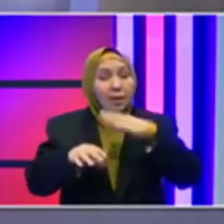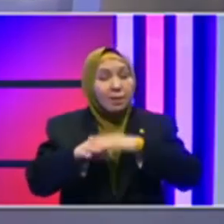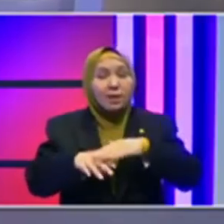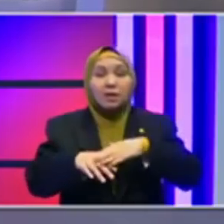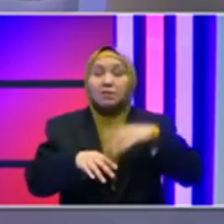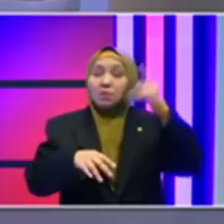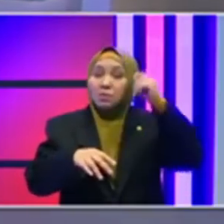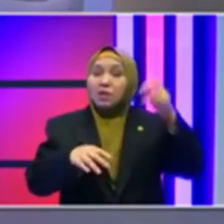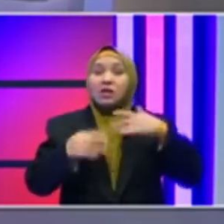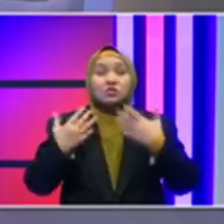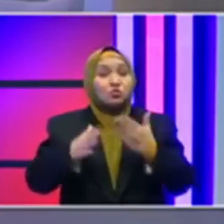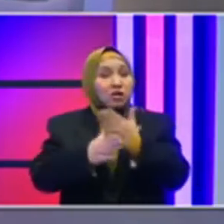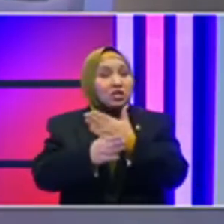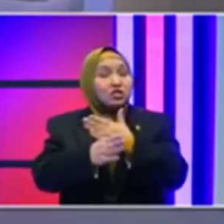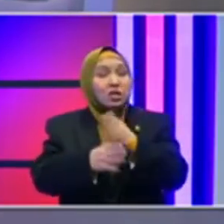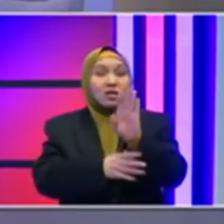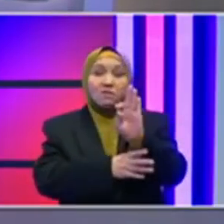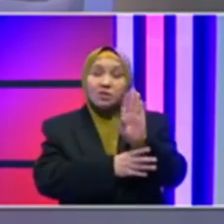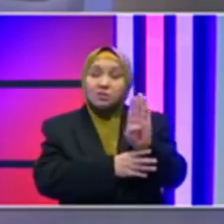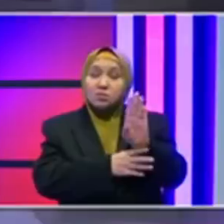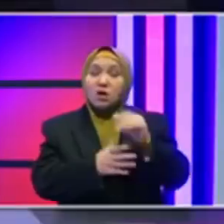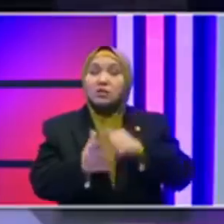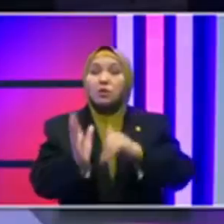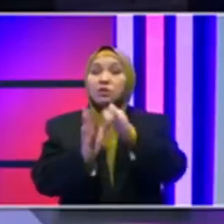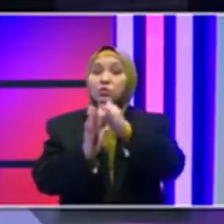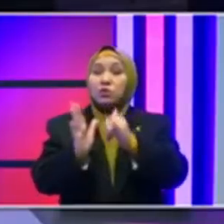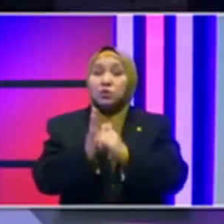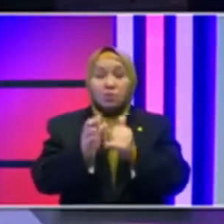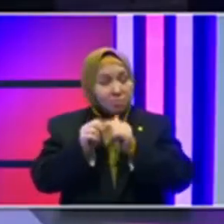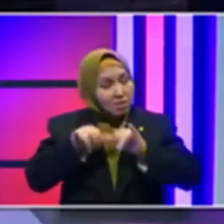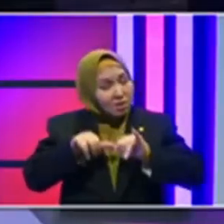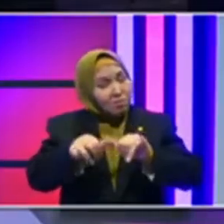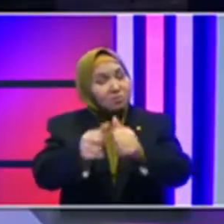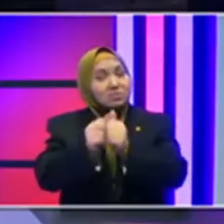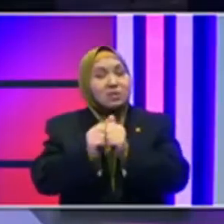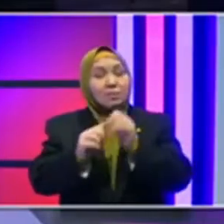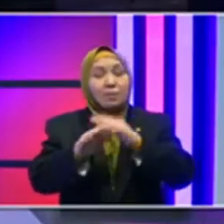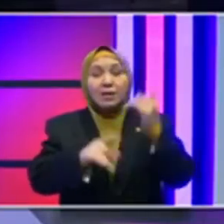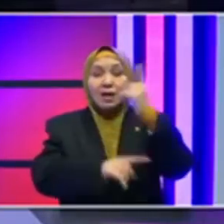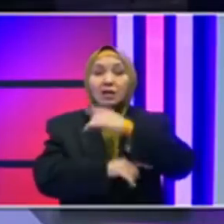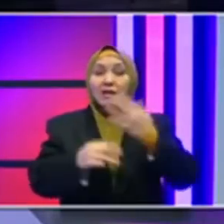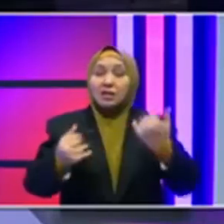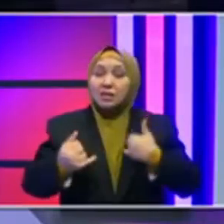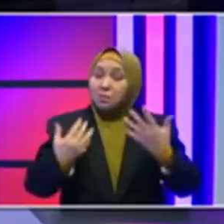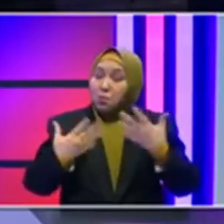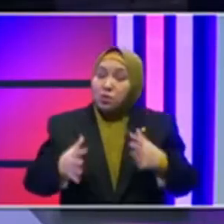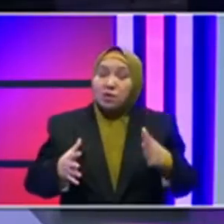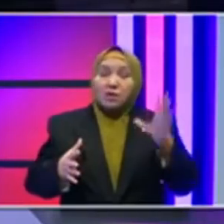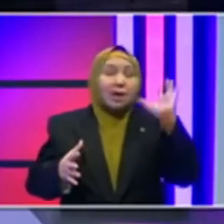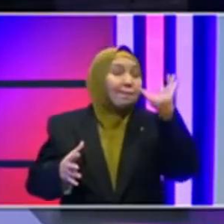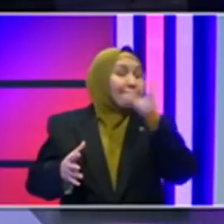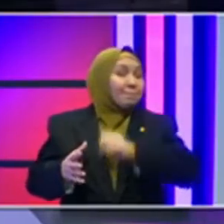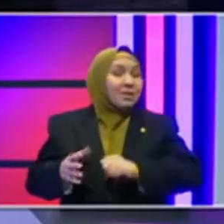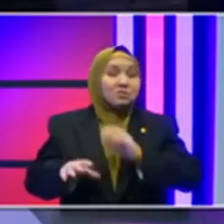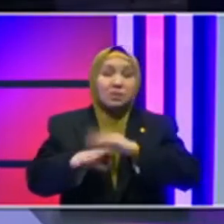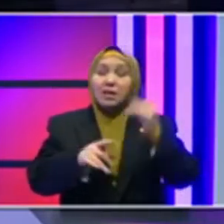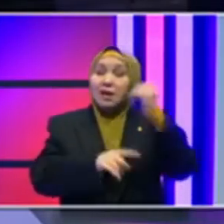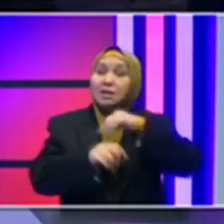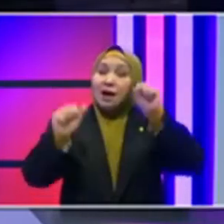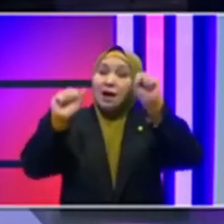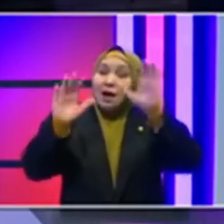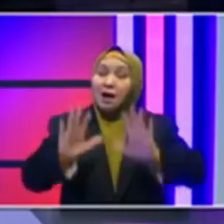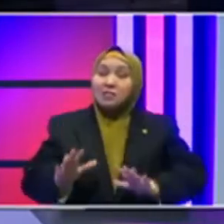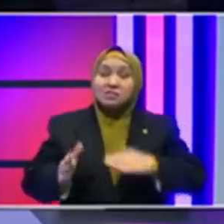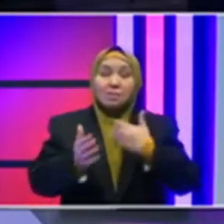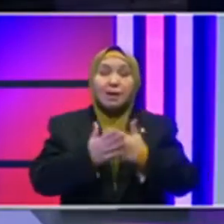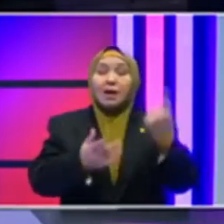pun share di Facebook ataupun di YouTube dan terus bersama pada hari ini mungkin ada yang terlepas pada hari Ahad hingga hari